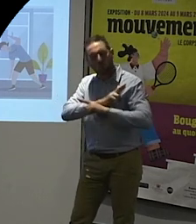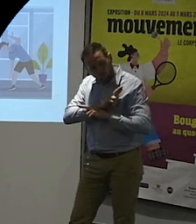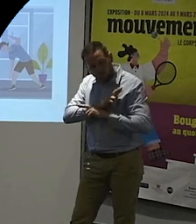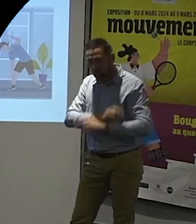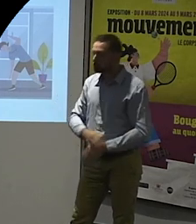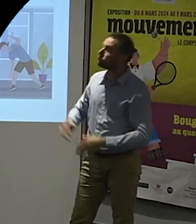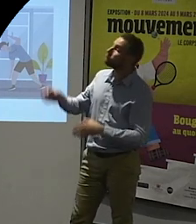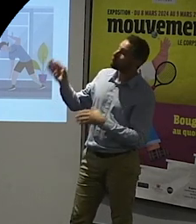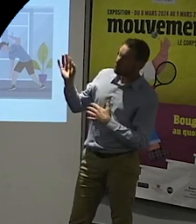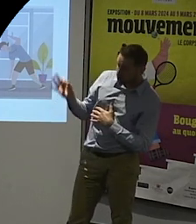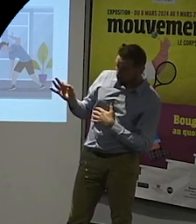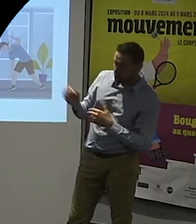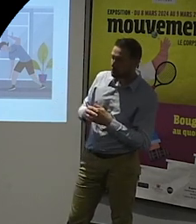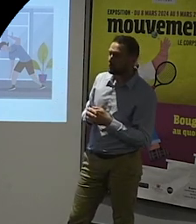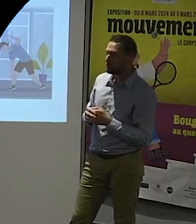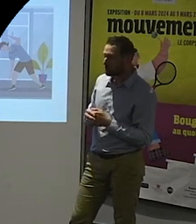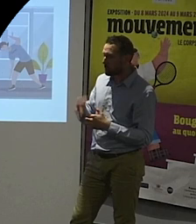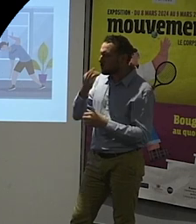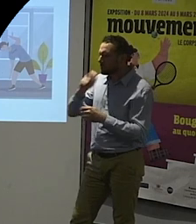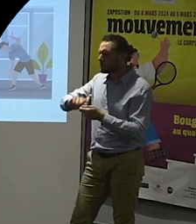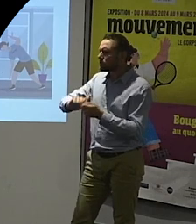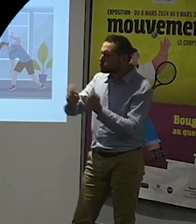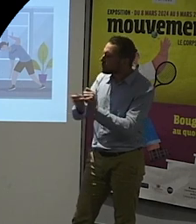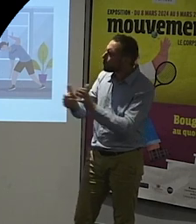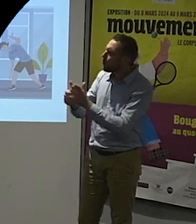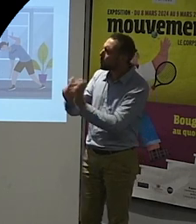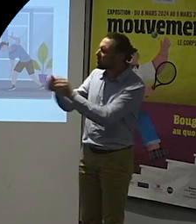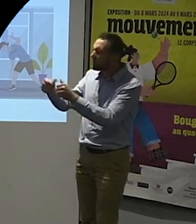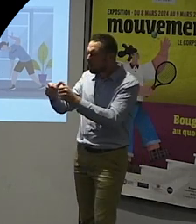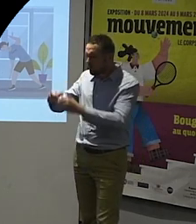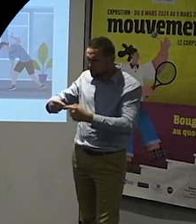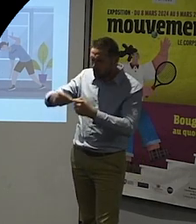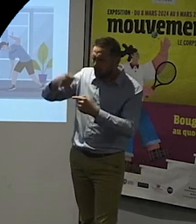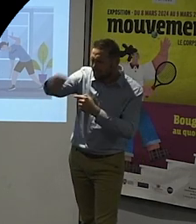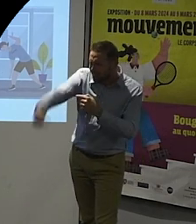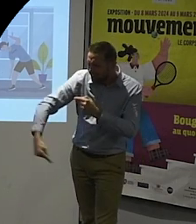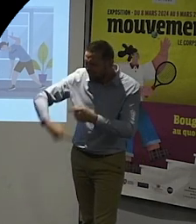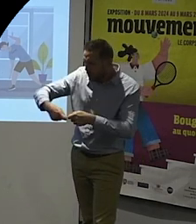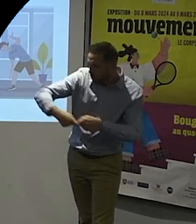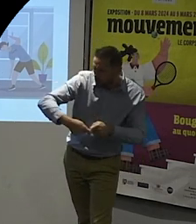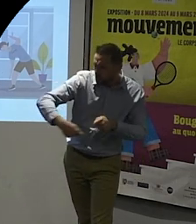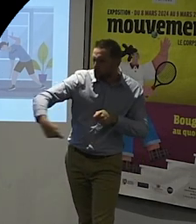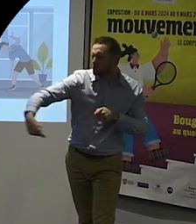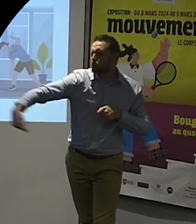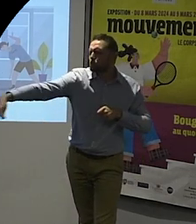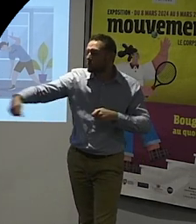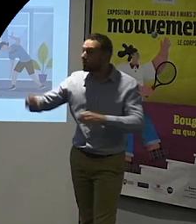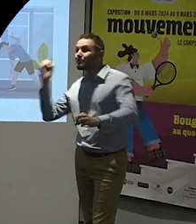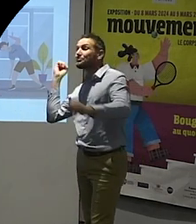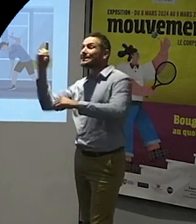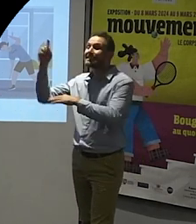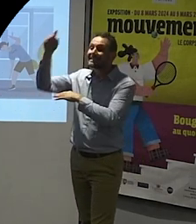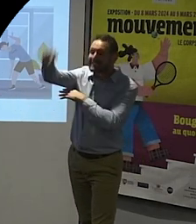oui, tu vas prendre le décamètre pour mesurer le lancer, la longueur des